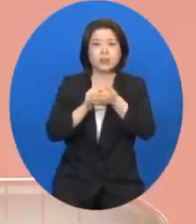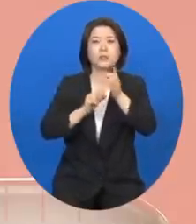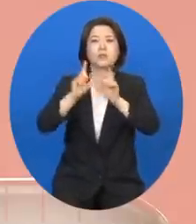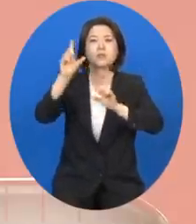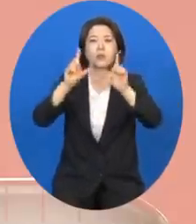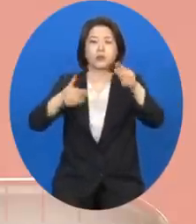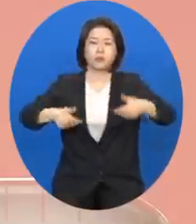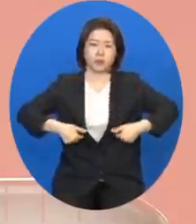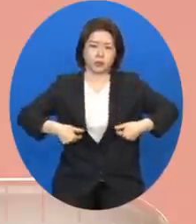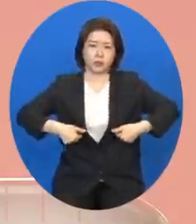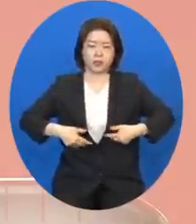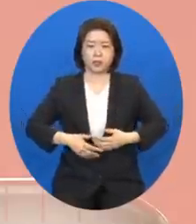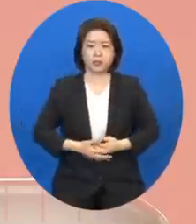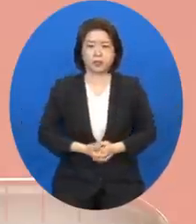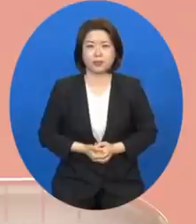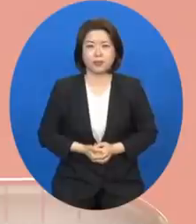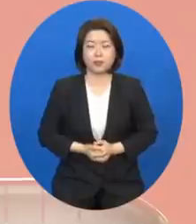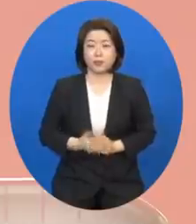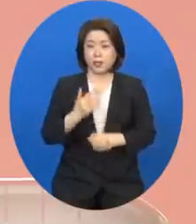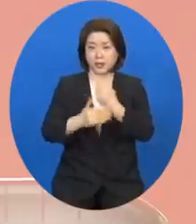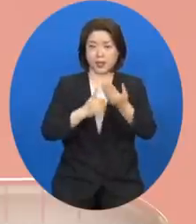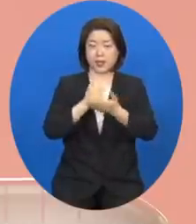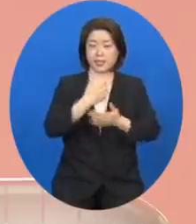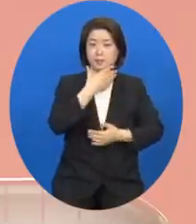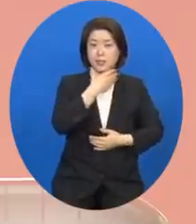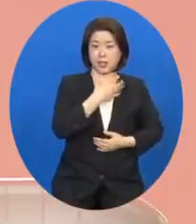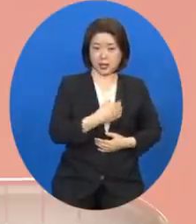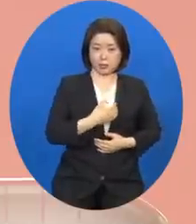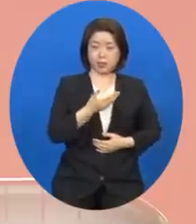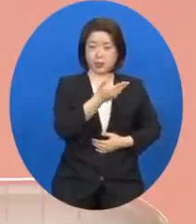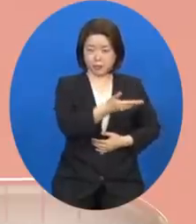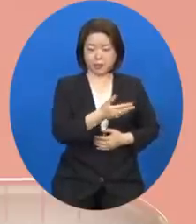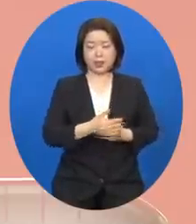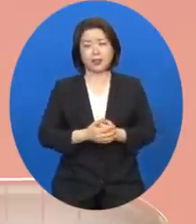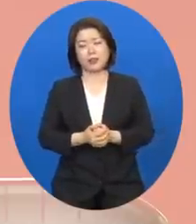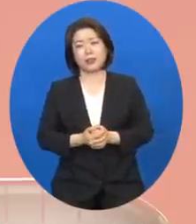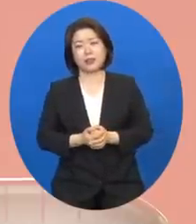필요합니다. 하나님이 아브라함에게